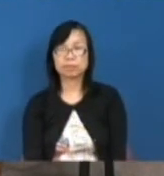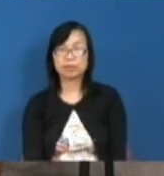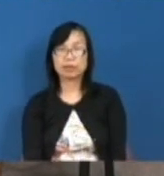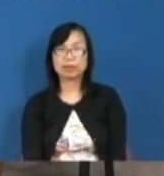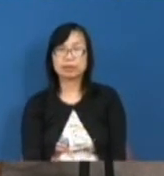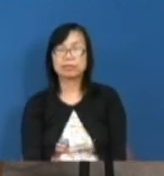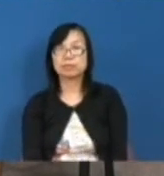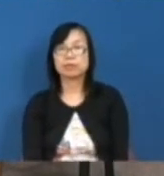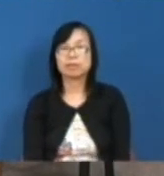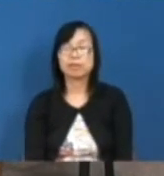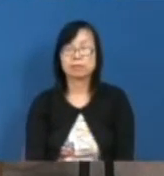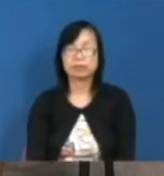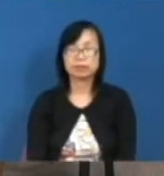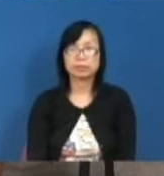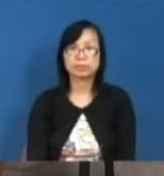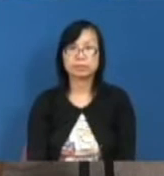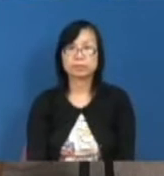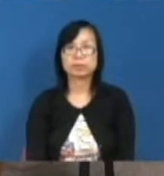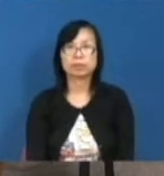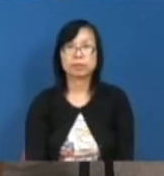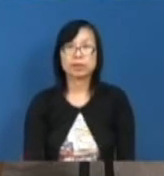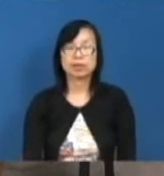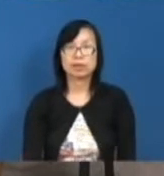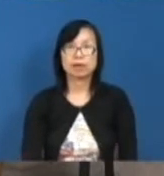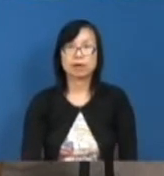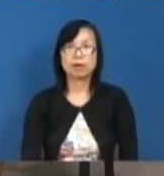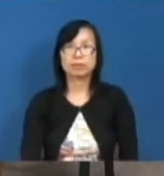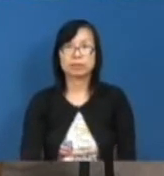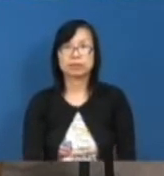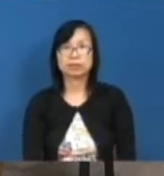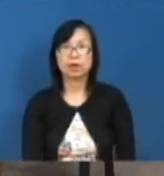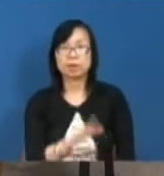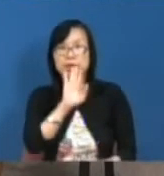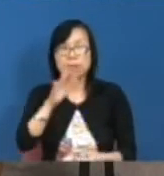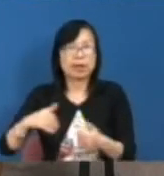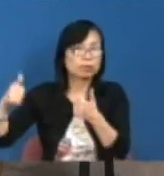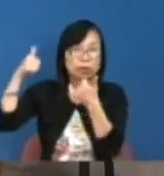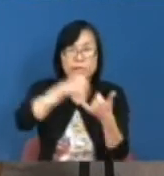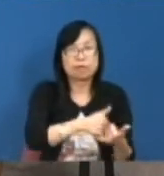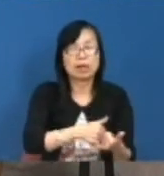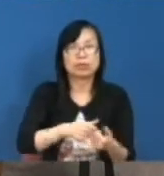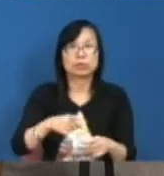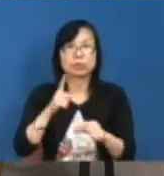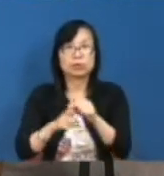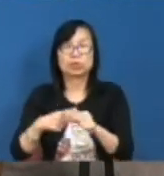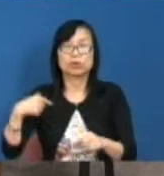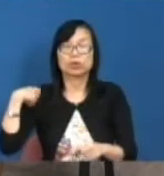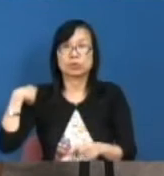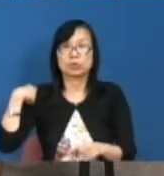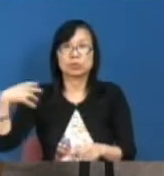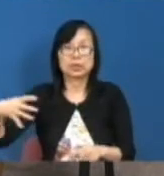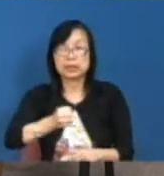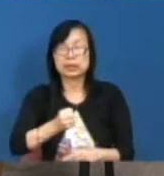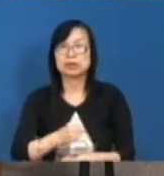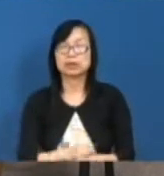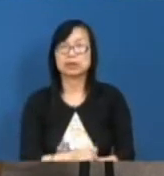係咯，係咁簡單啫嘛。係咪即係我哋當然唔可以話越左代庖，話我哋喺度推翻中共嘅統治啦。係咪先？但係我哋